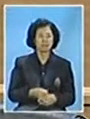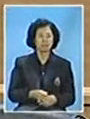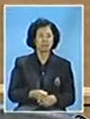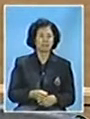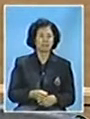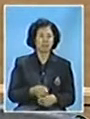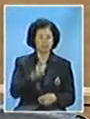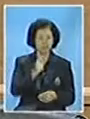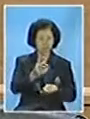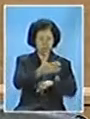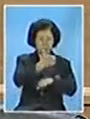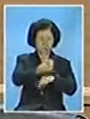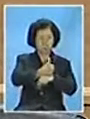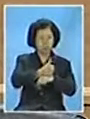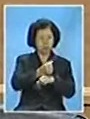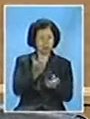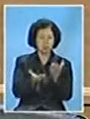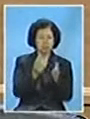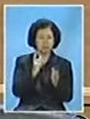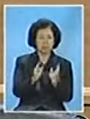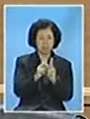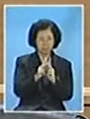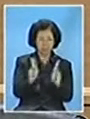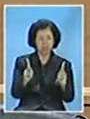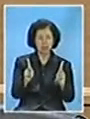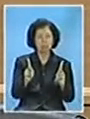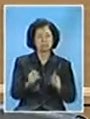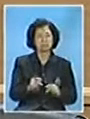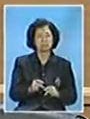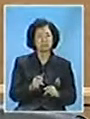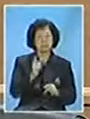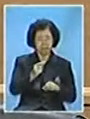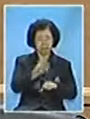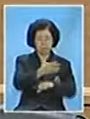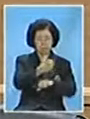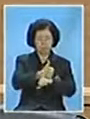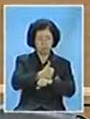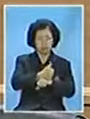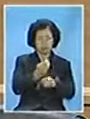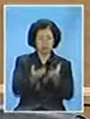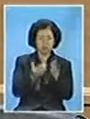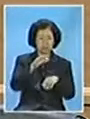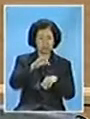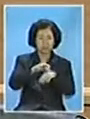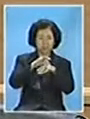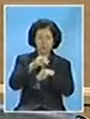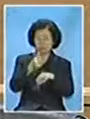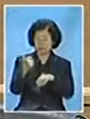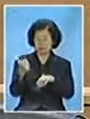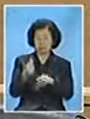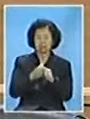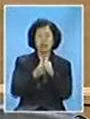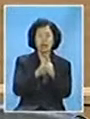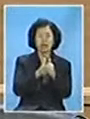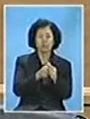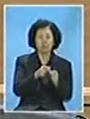เป็นนายกหรือเป็นกรรมการเป็นนายกหรือตำแหน่งต่างๆอื่นๆตามที่ระบุไ